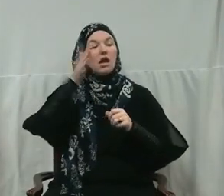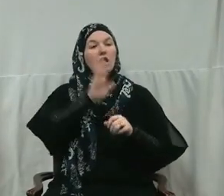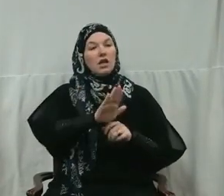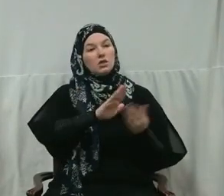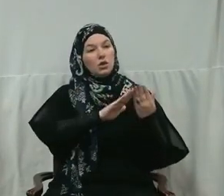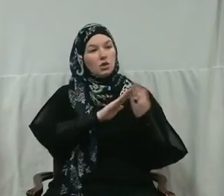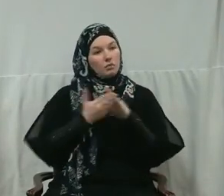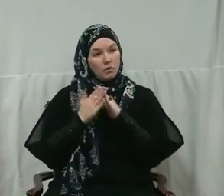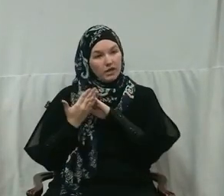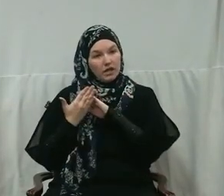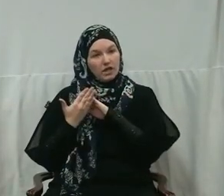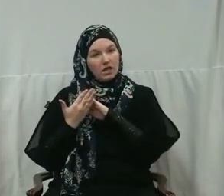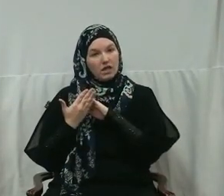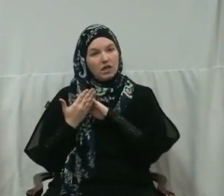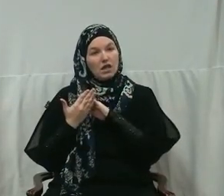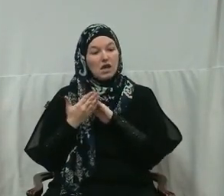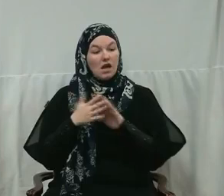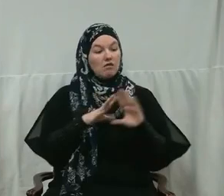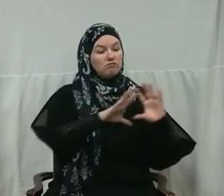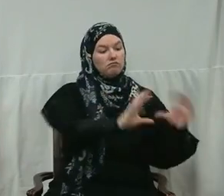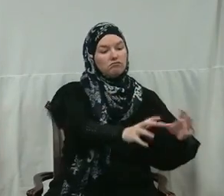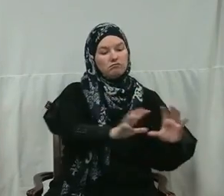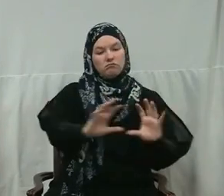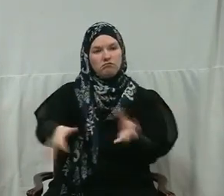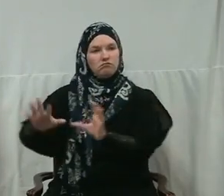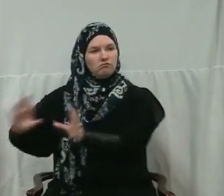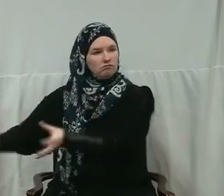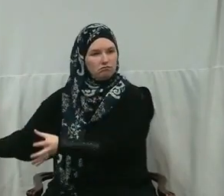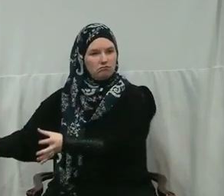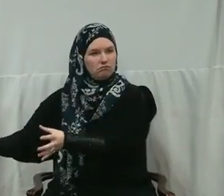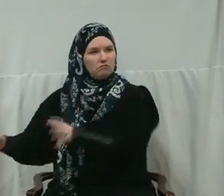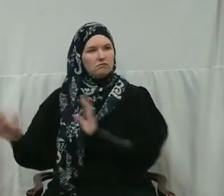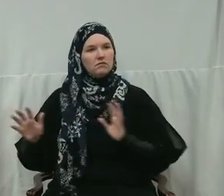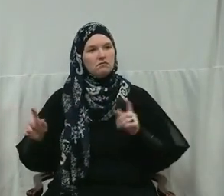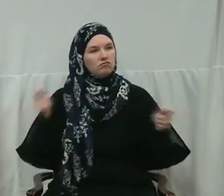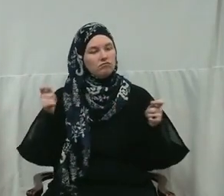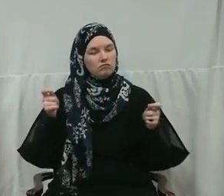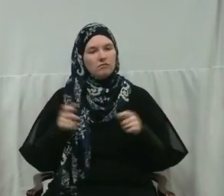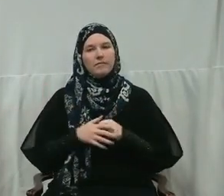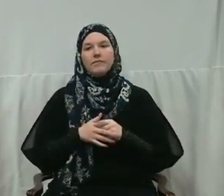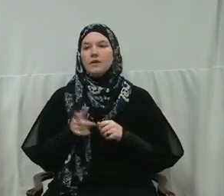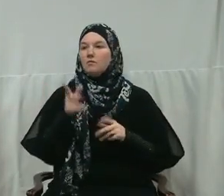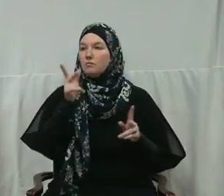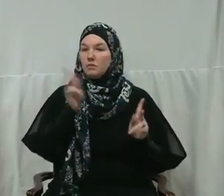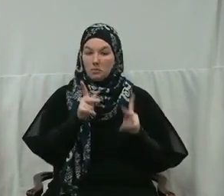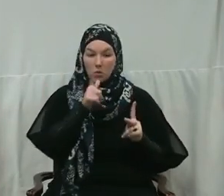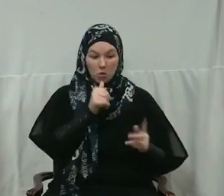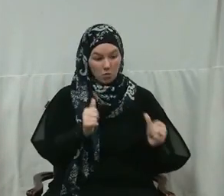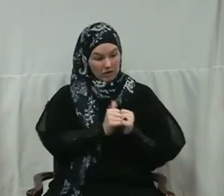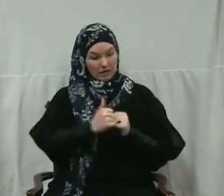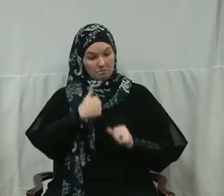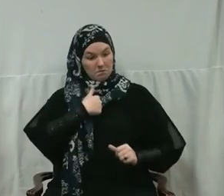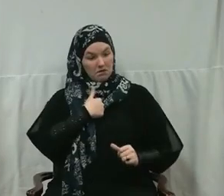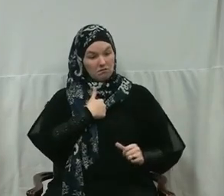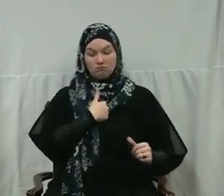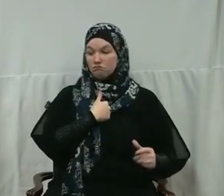community into divisions and sects. وَجَعَلَ أَهْلَهَا شَيْعًا. Those who are with him and those